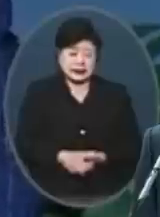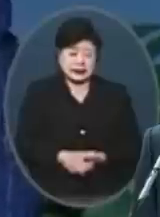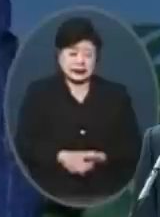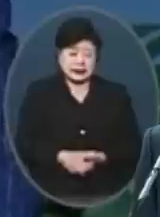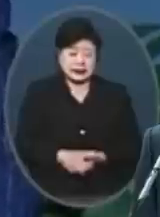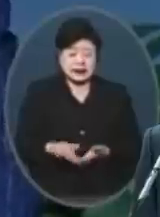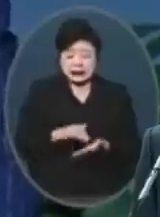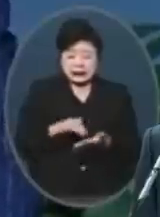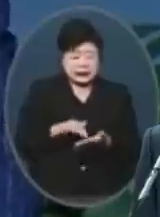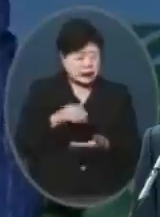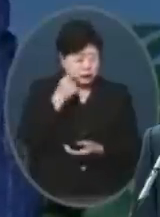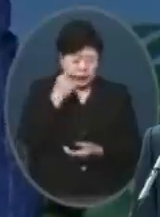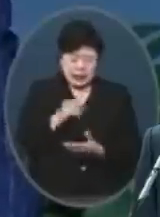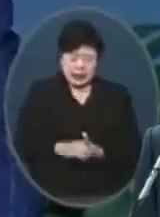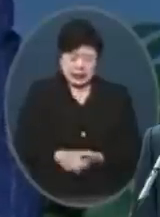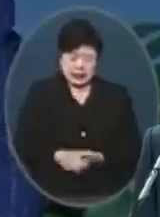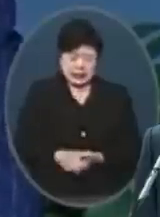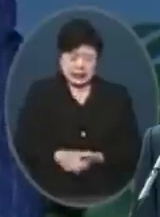계산할 수 없습니다.